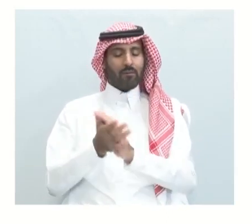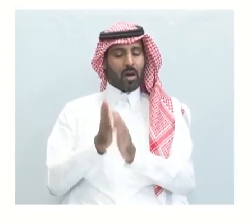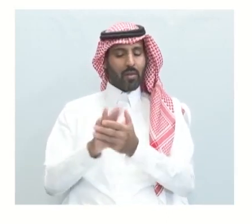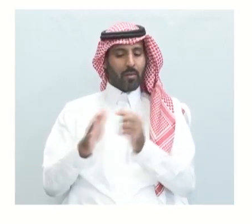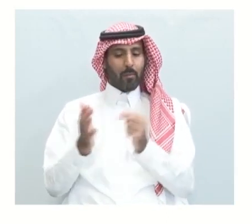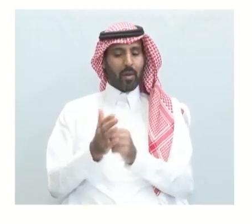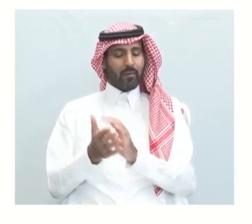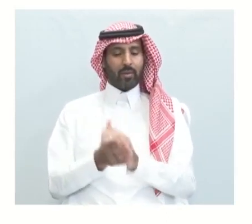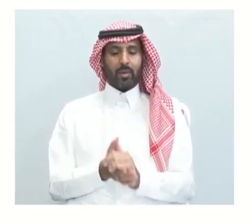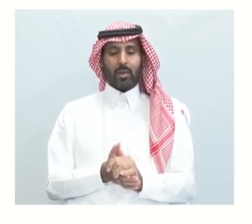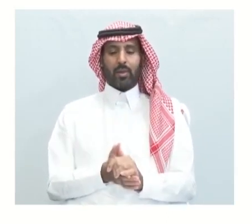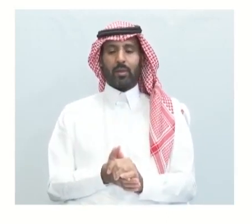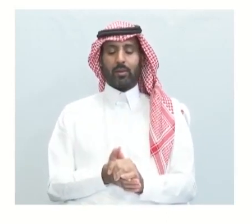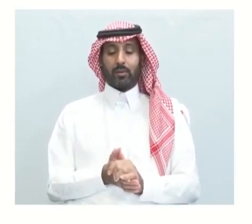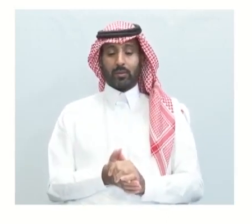او فارغ